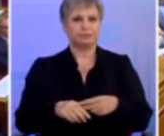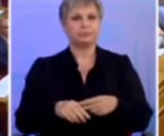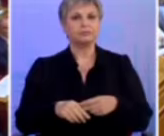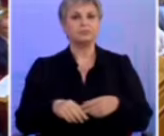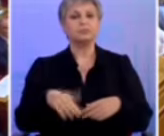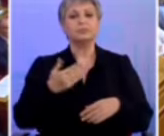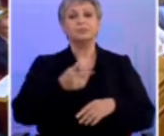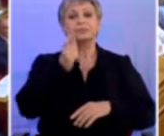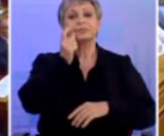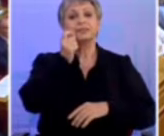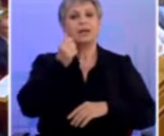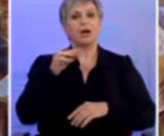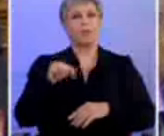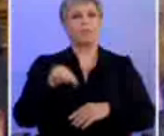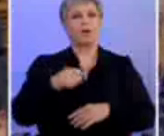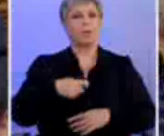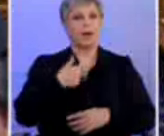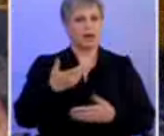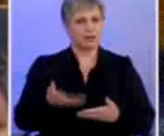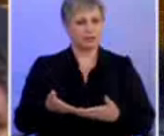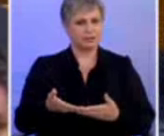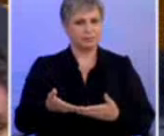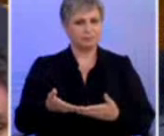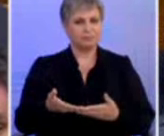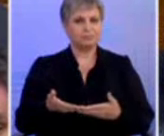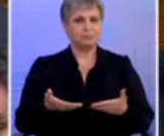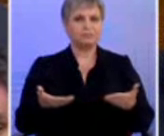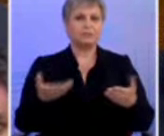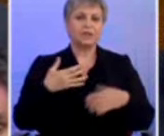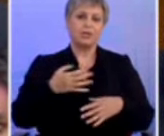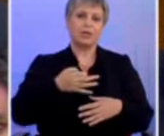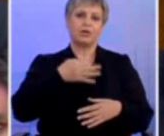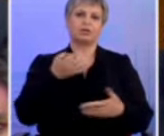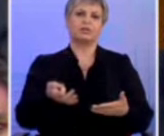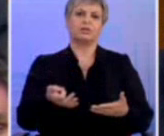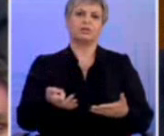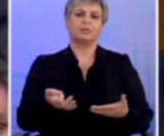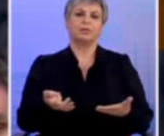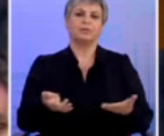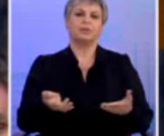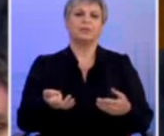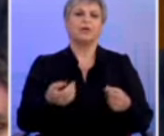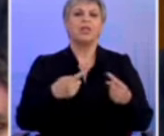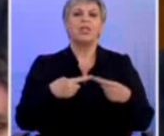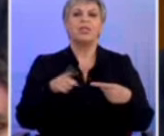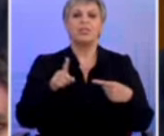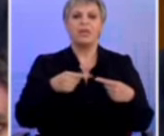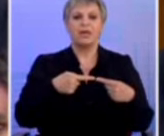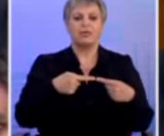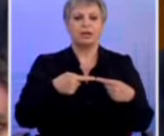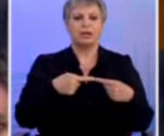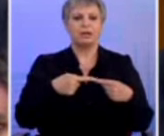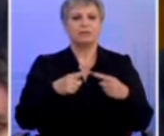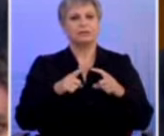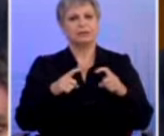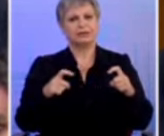Κύριε Μημαράκη, πώς να το κάνουμε, κύριε Πρόεδρε? Η διαφορά είναι,